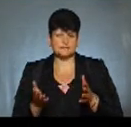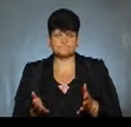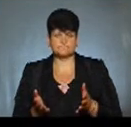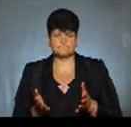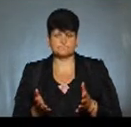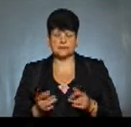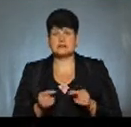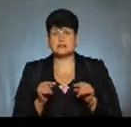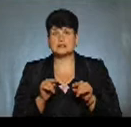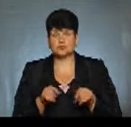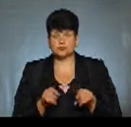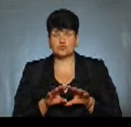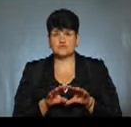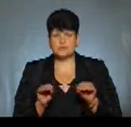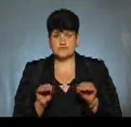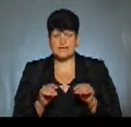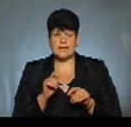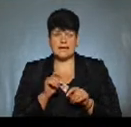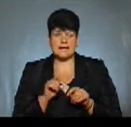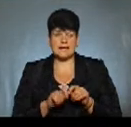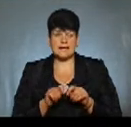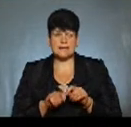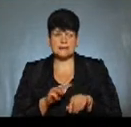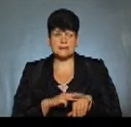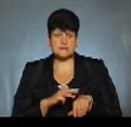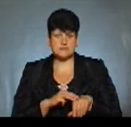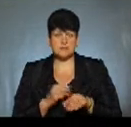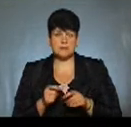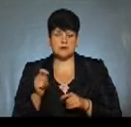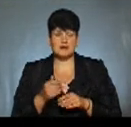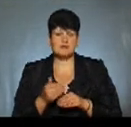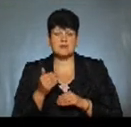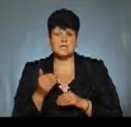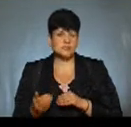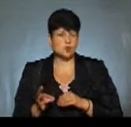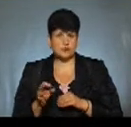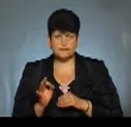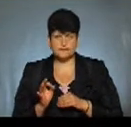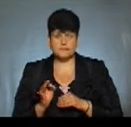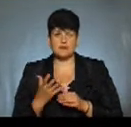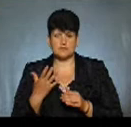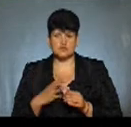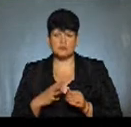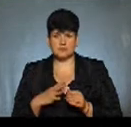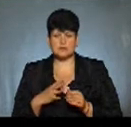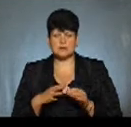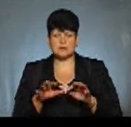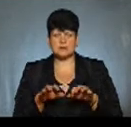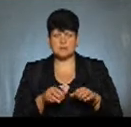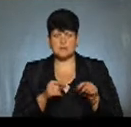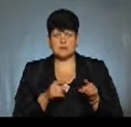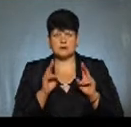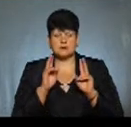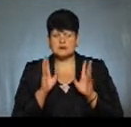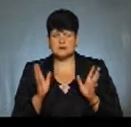І на тому все, ну експерт приїхав досить пізно, але дочекалися, ну забрали їх, не знаю,